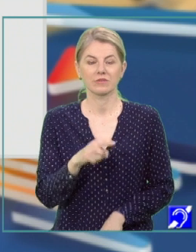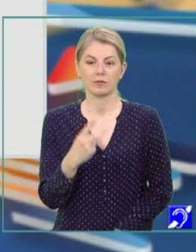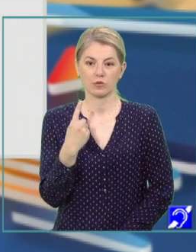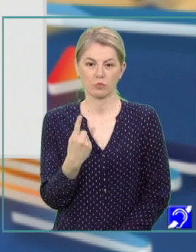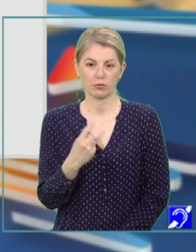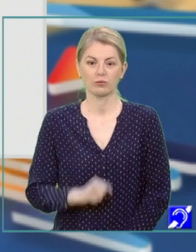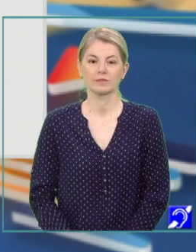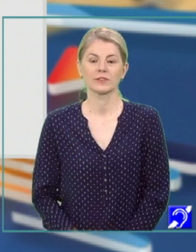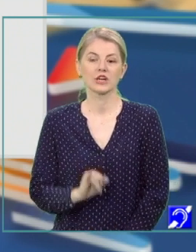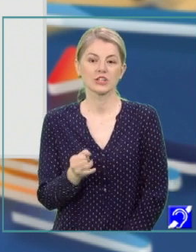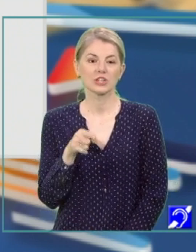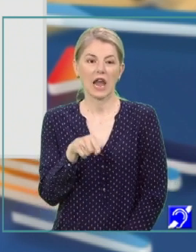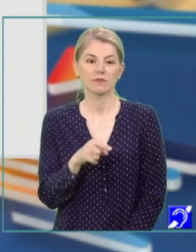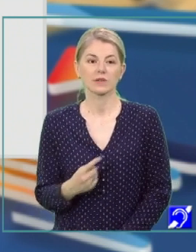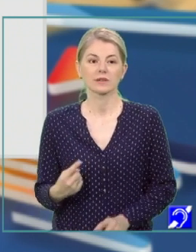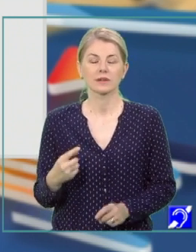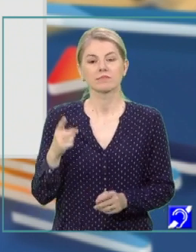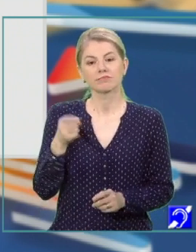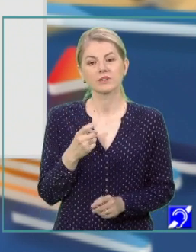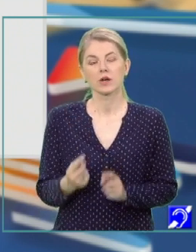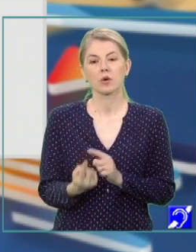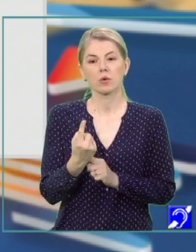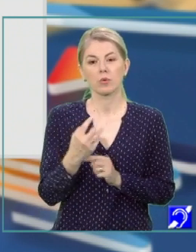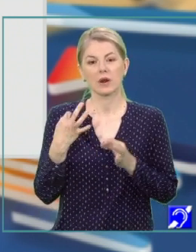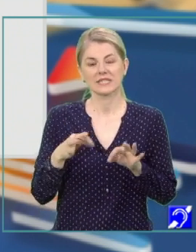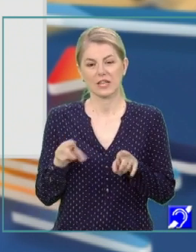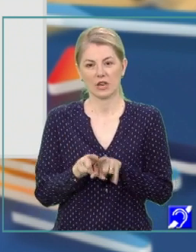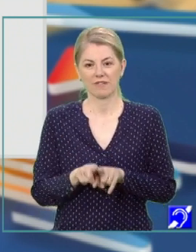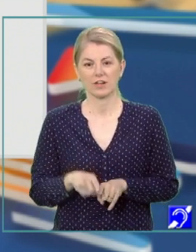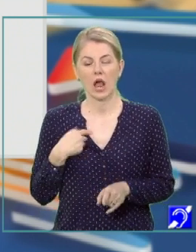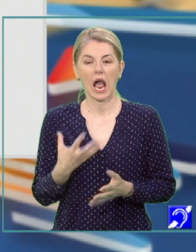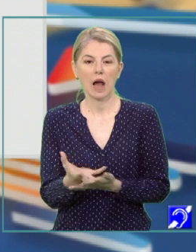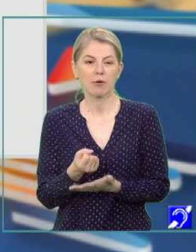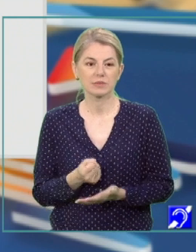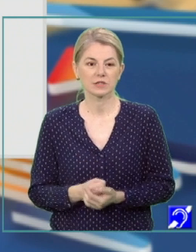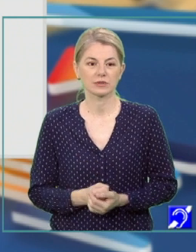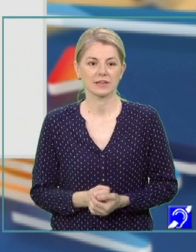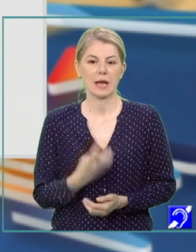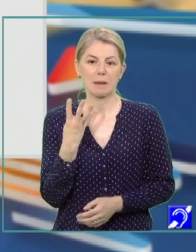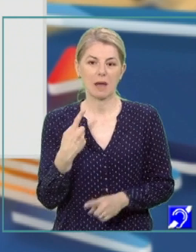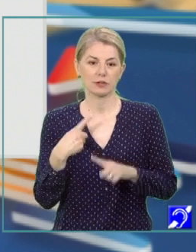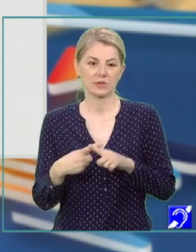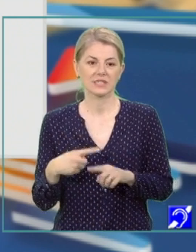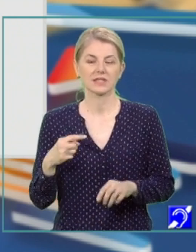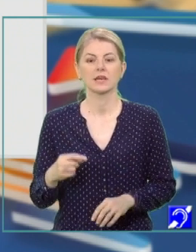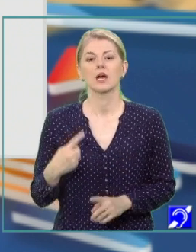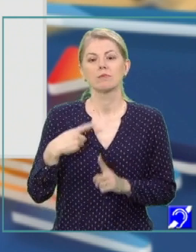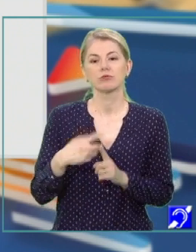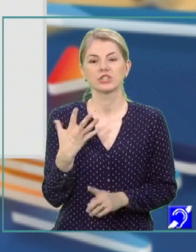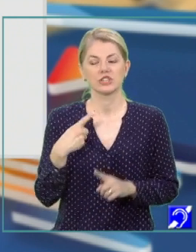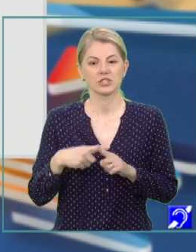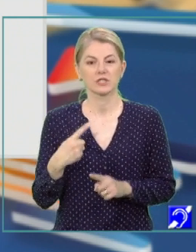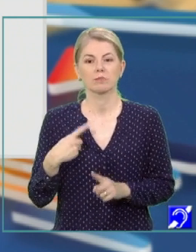cu 10 și aici am amplificat tot cu 10. Și am obținut 4X plus 5X